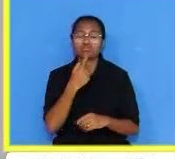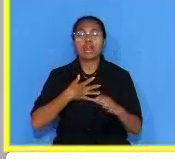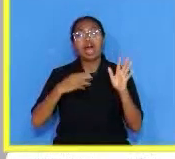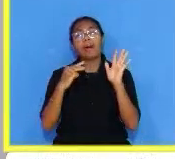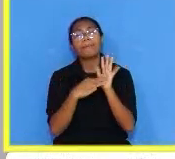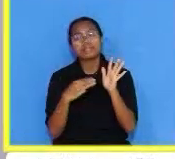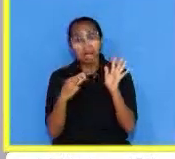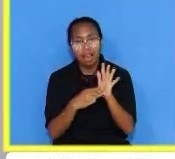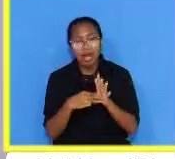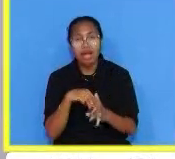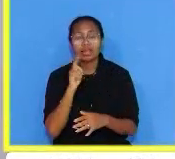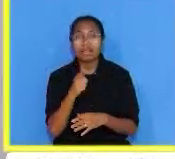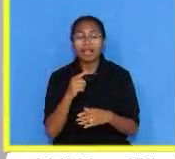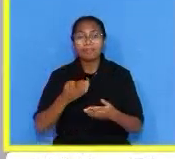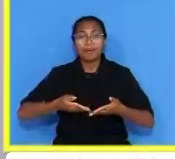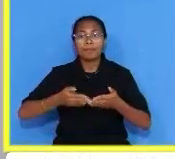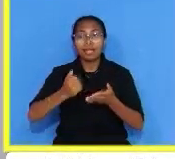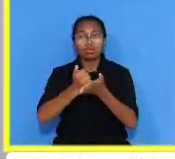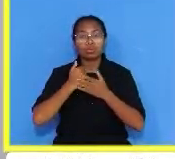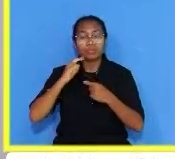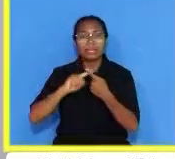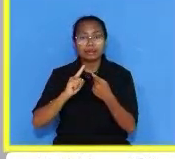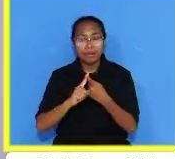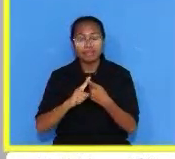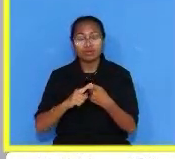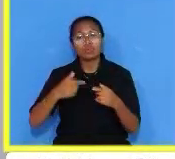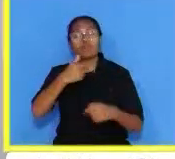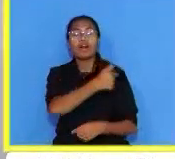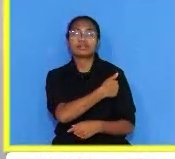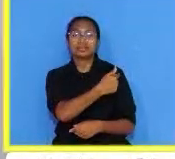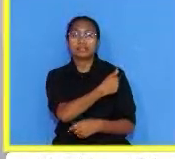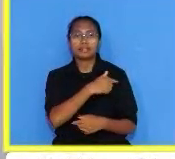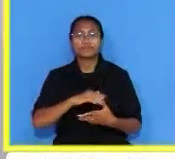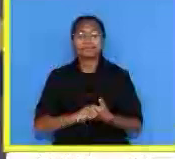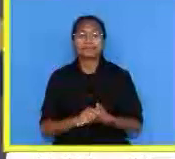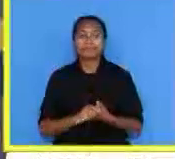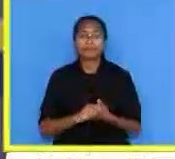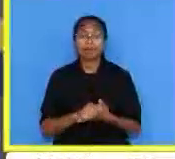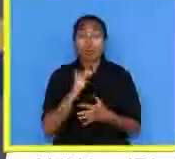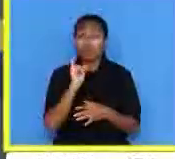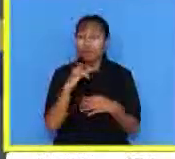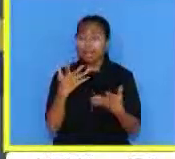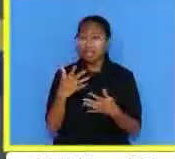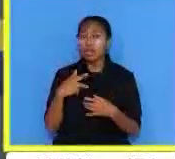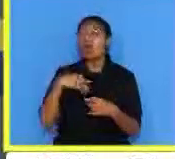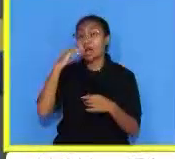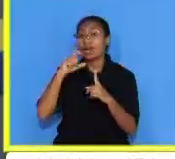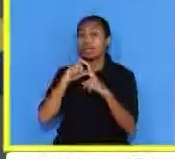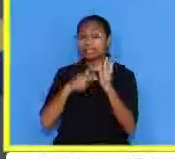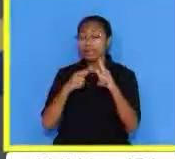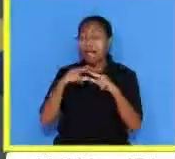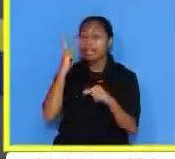dalam membantu teman-teman mendapatkan vaksin. Pelaksanaan vaksin, baik. Tapi kalau Kak Dina lihat sendiri